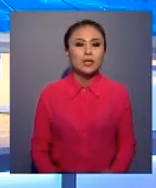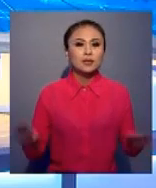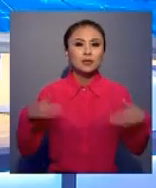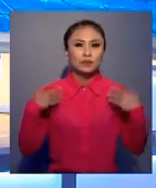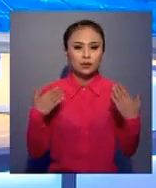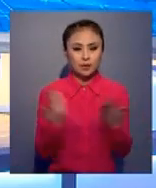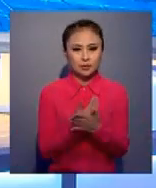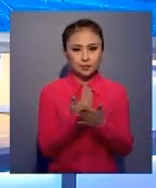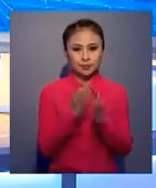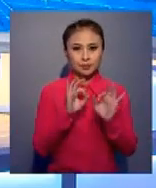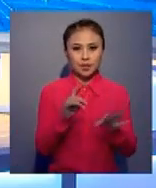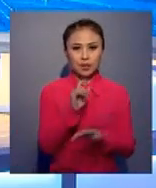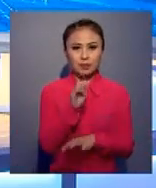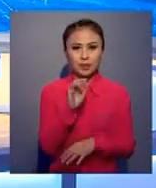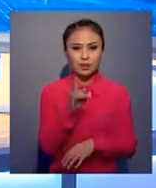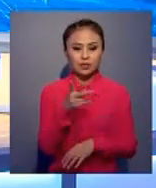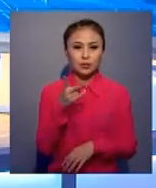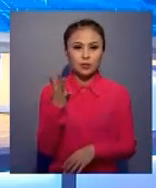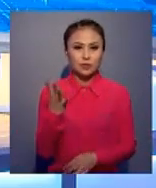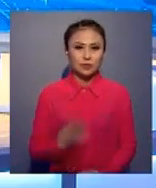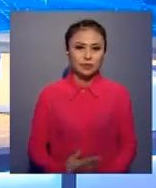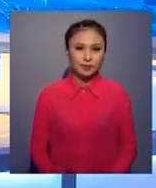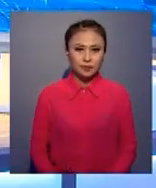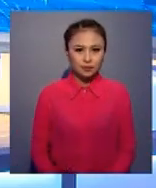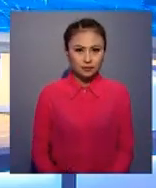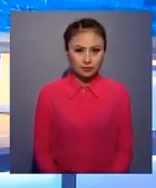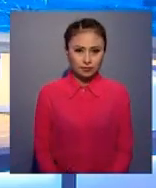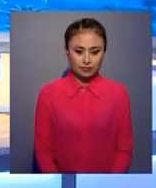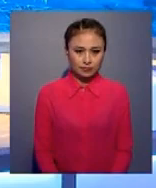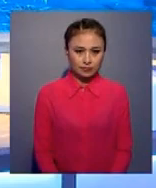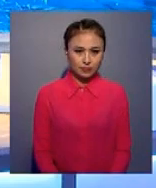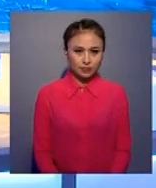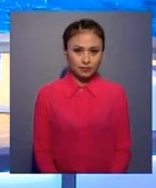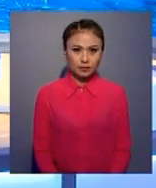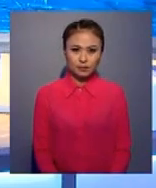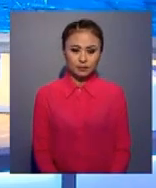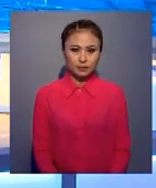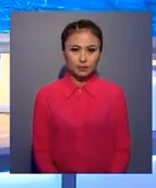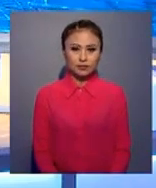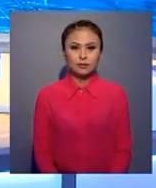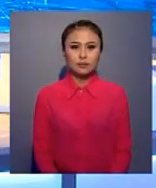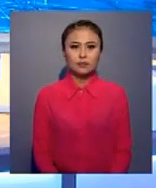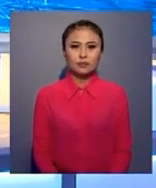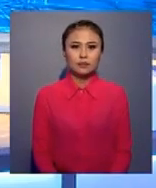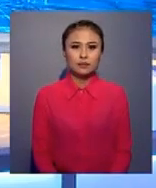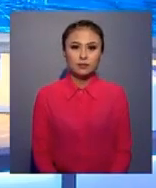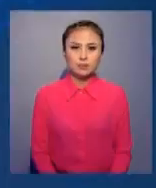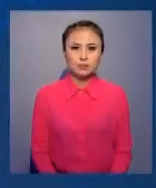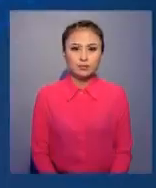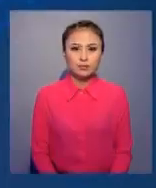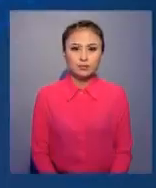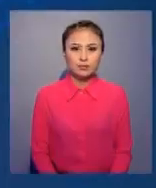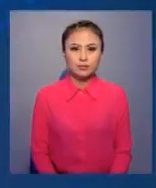Ассаламу алейкум, тікелей эфирде жаңалықтар, студияда Бауыржан Бақытбекұлы және сурдо аудармашы Жанбота Сәрсенбаева.